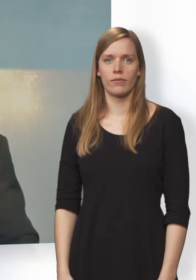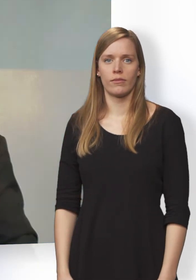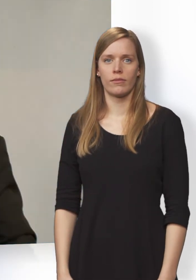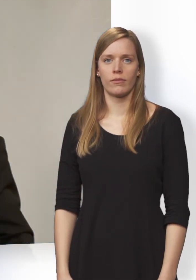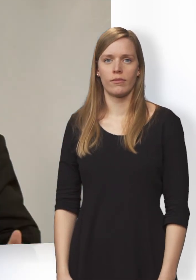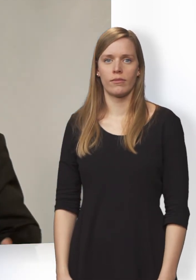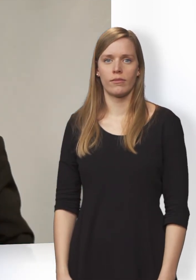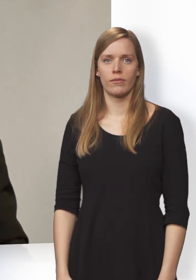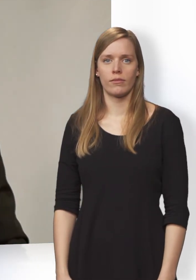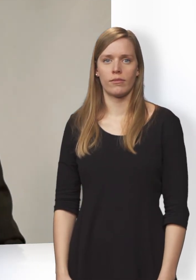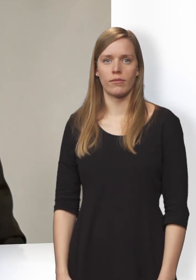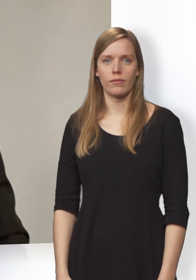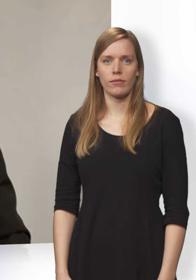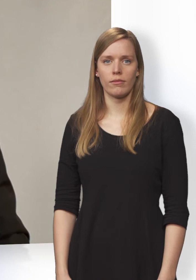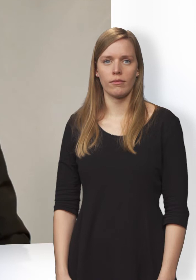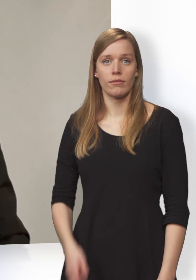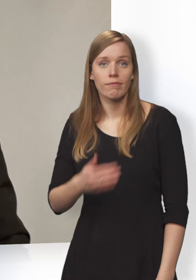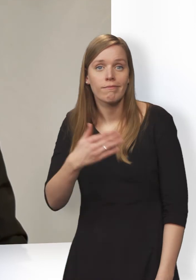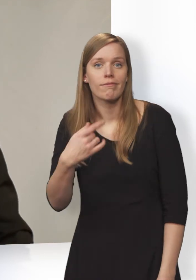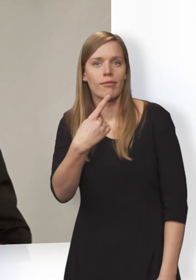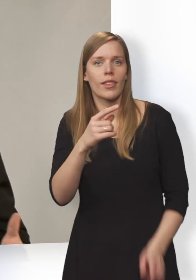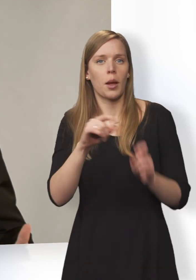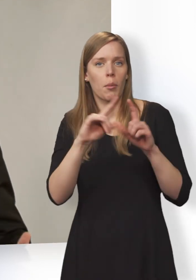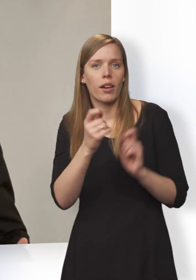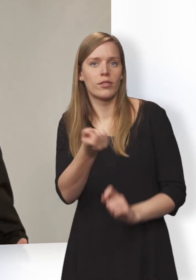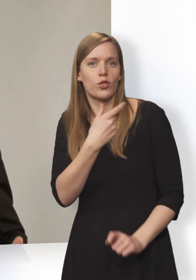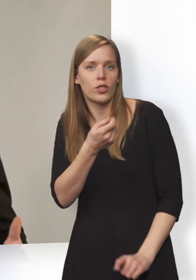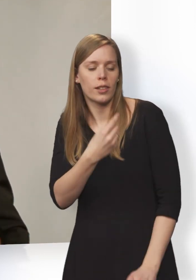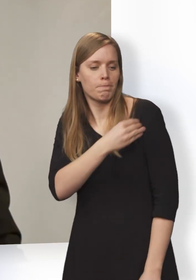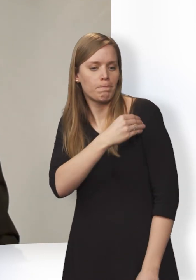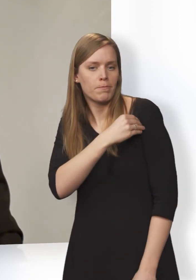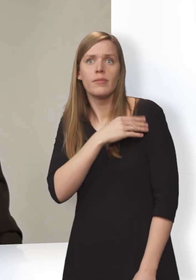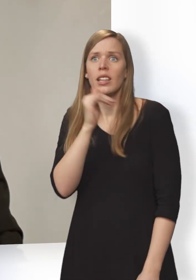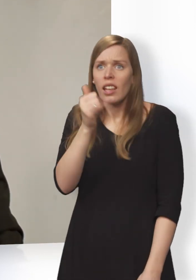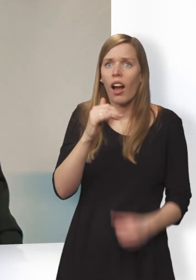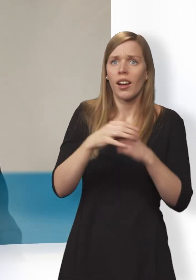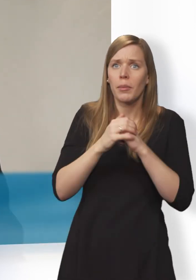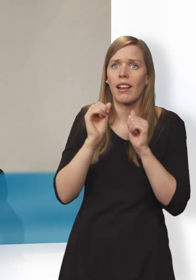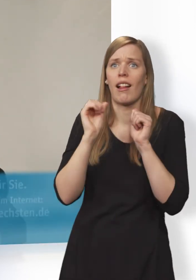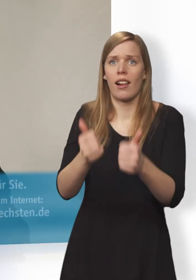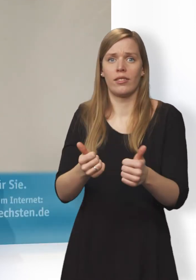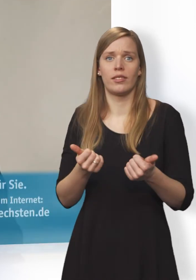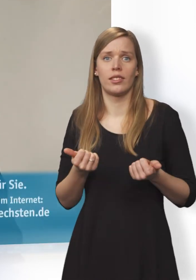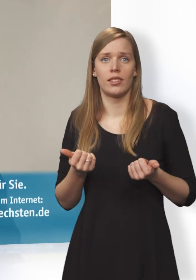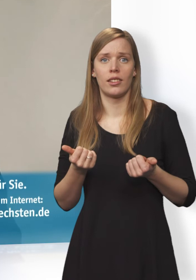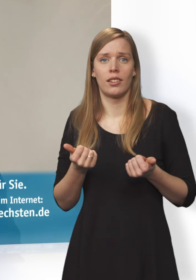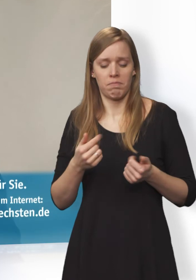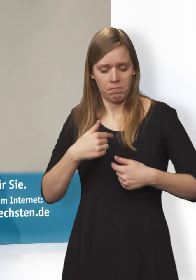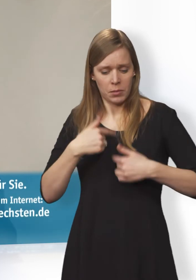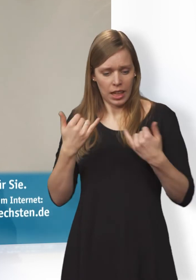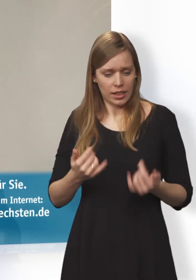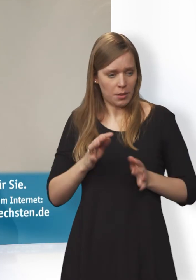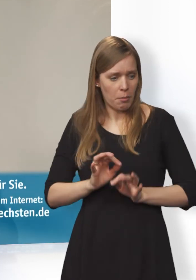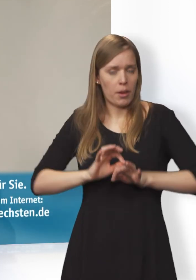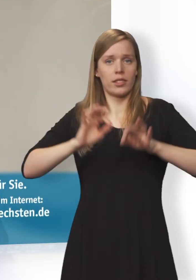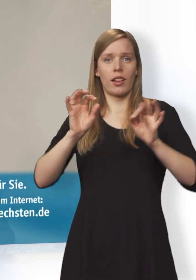immer wieder erreichen uns zuschriften von ihnen dass das gebet geholfen hat dass ihnen geholfen wurde